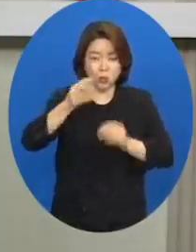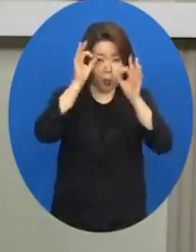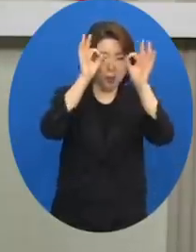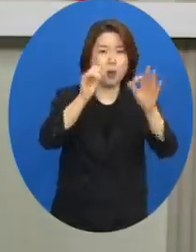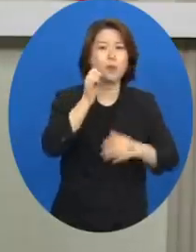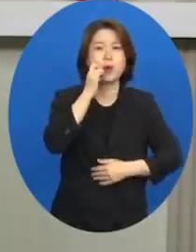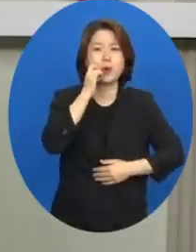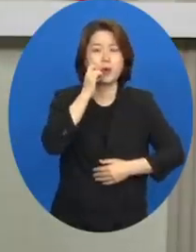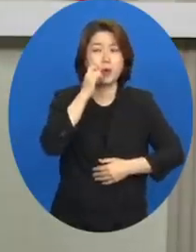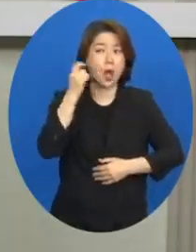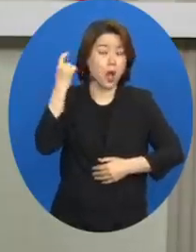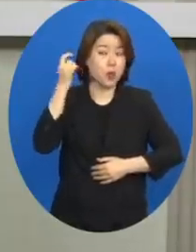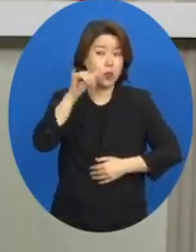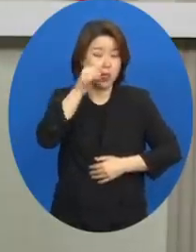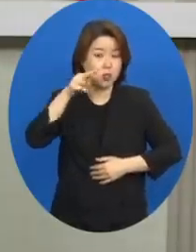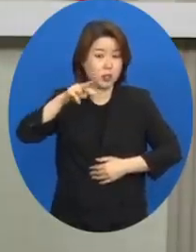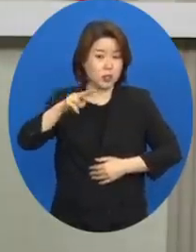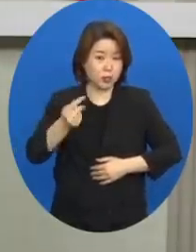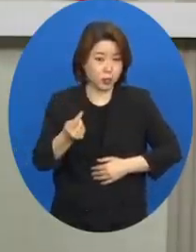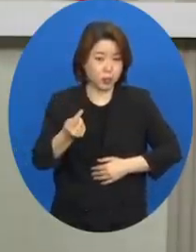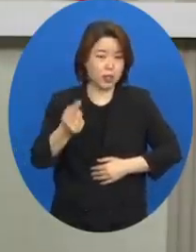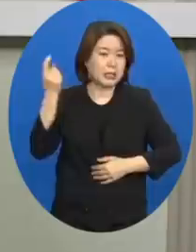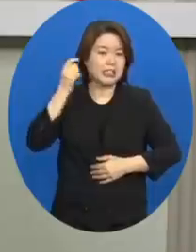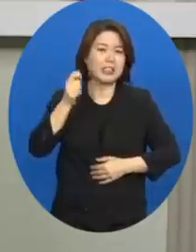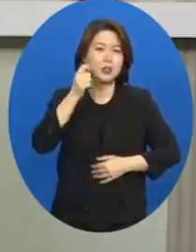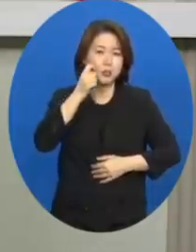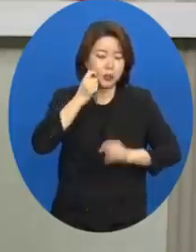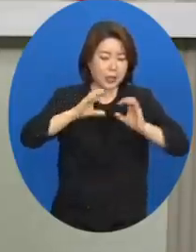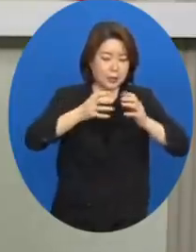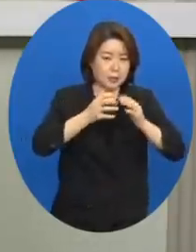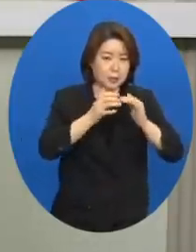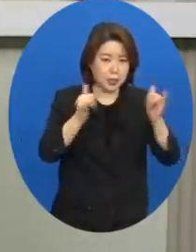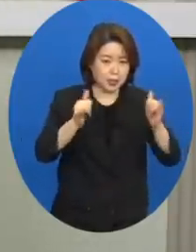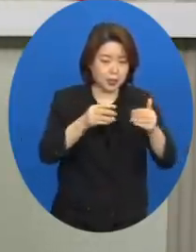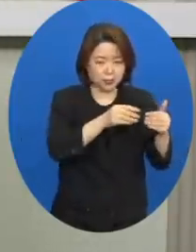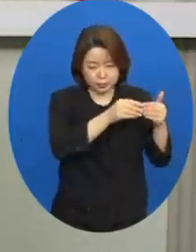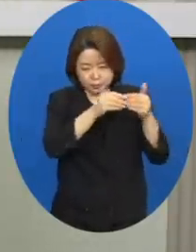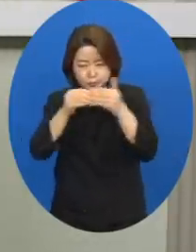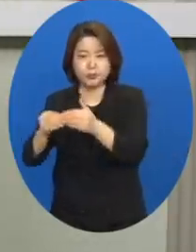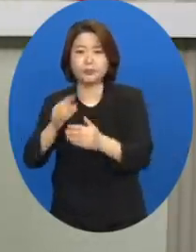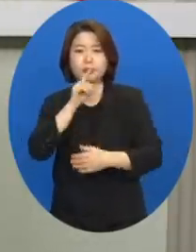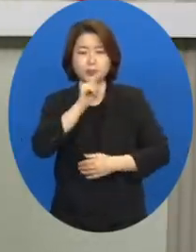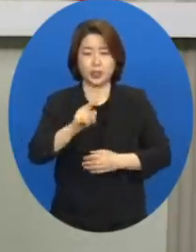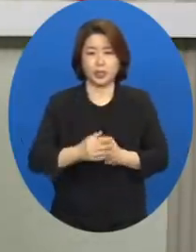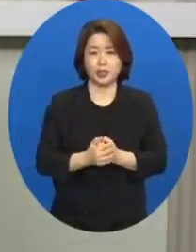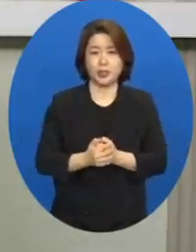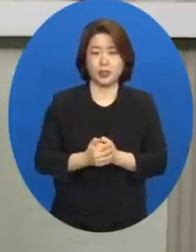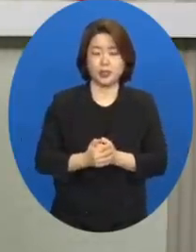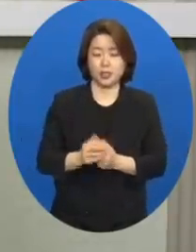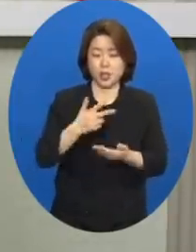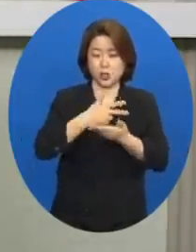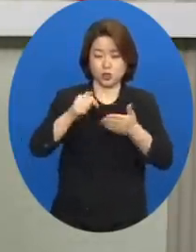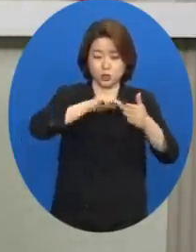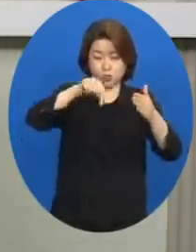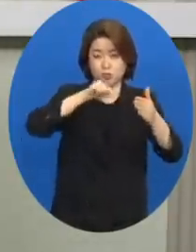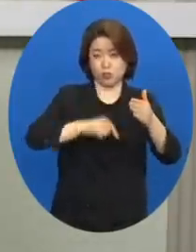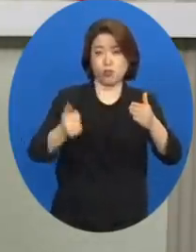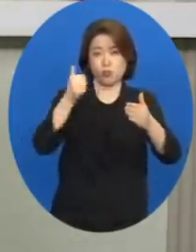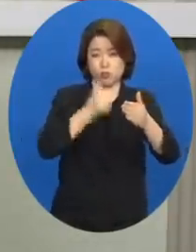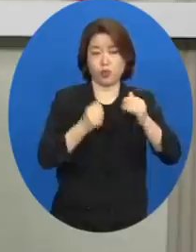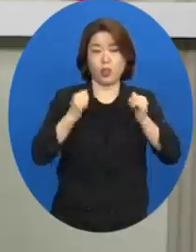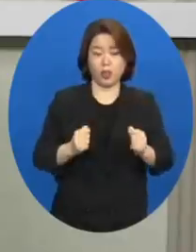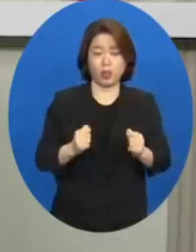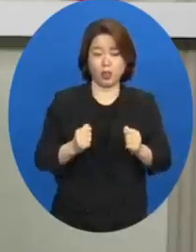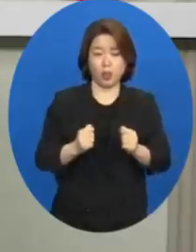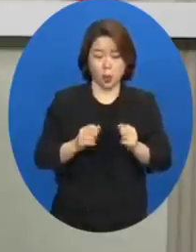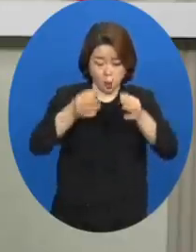귀가 있어도 듣지 못하는 백성을 이끌어 내라 주님은 우리 안에 계십니다 눈으로 보지